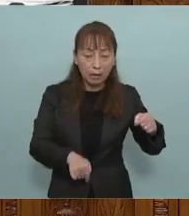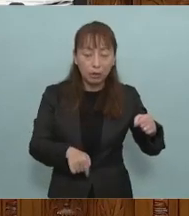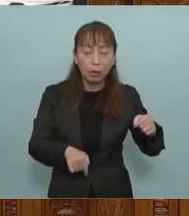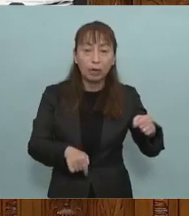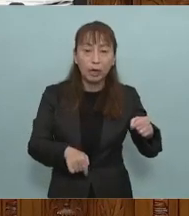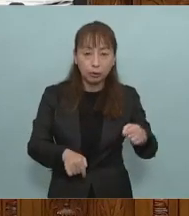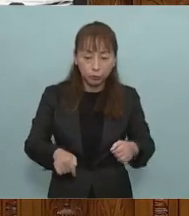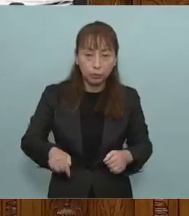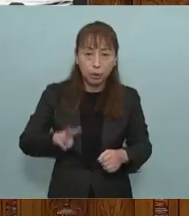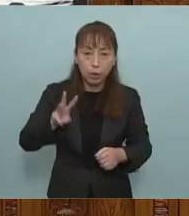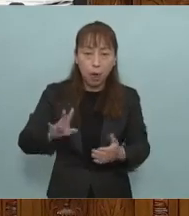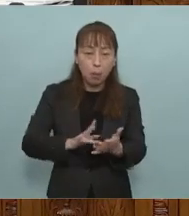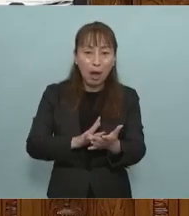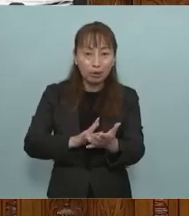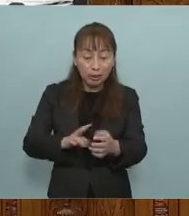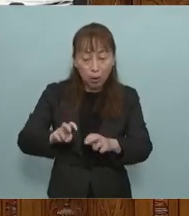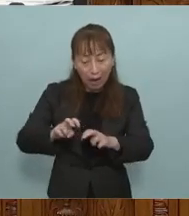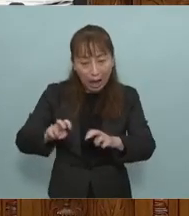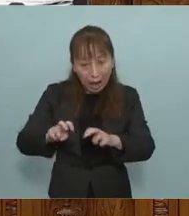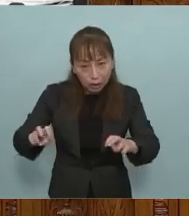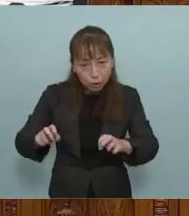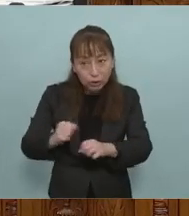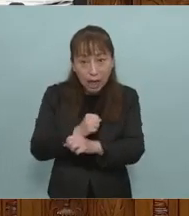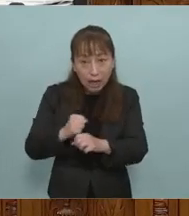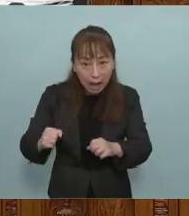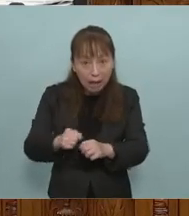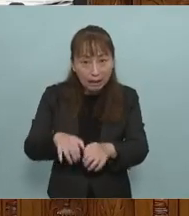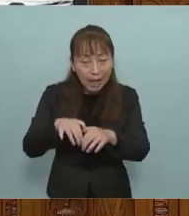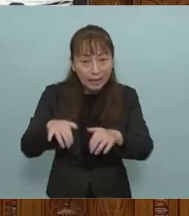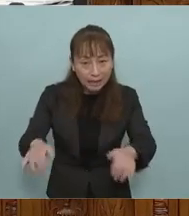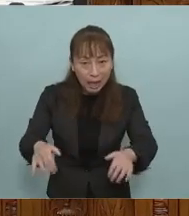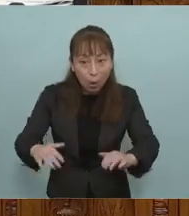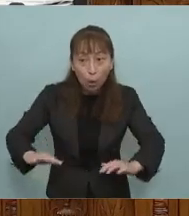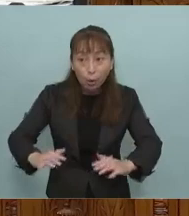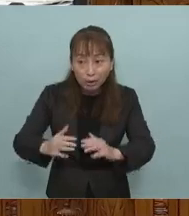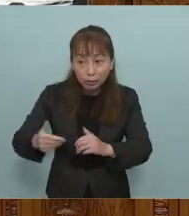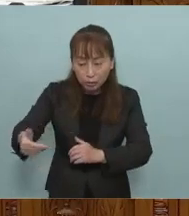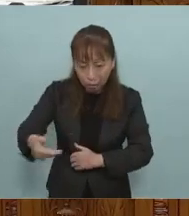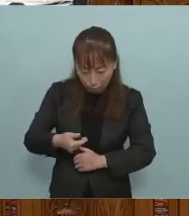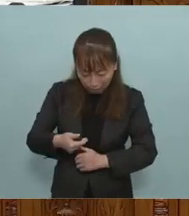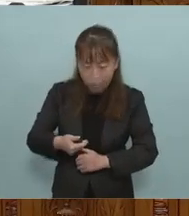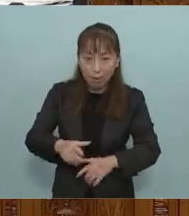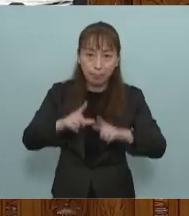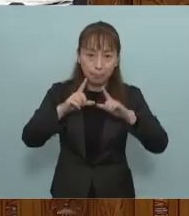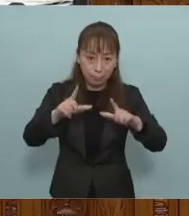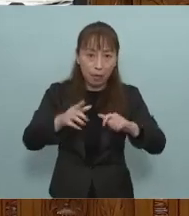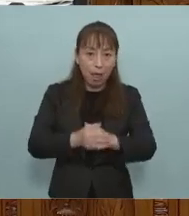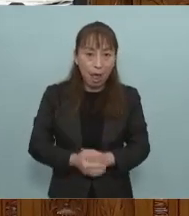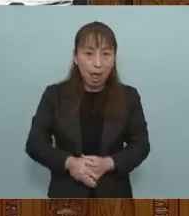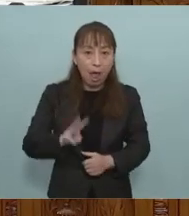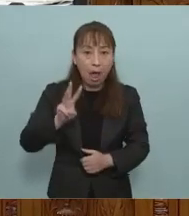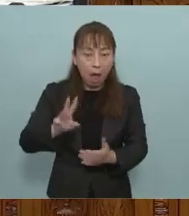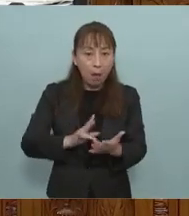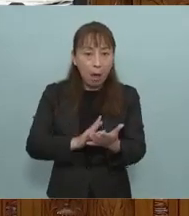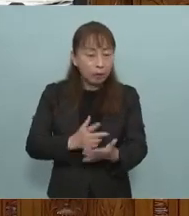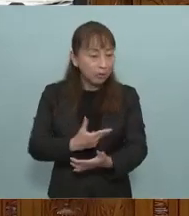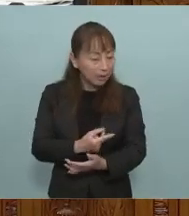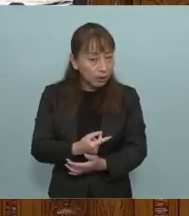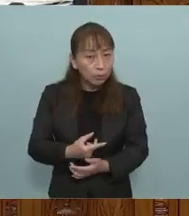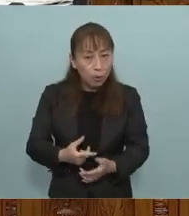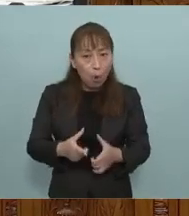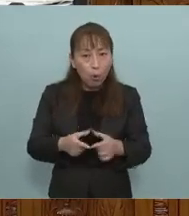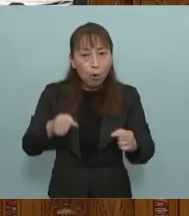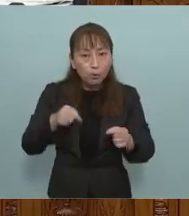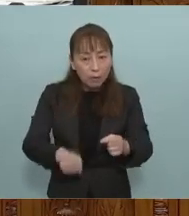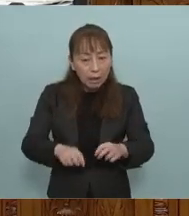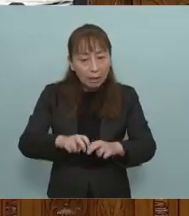るワクチンの開発生産体制の構築についてお尋ねがありました。ワクチンを国内で開発生